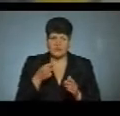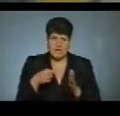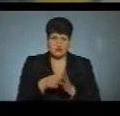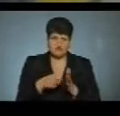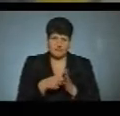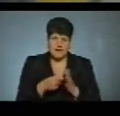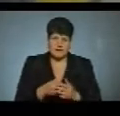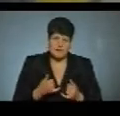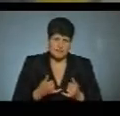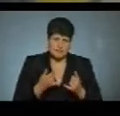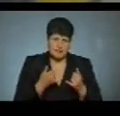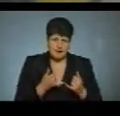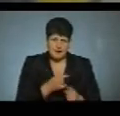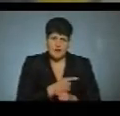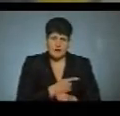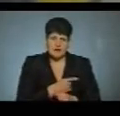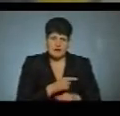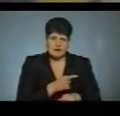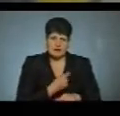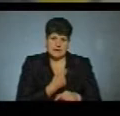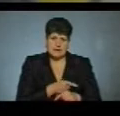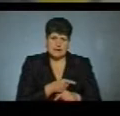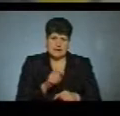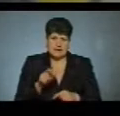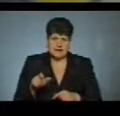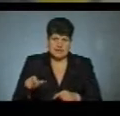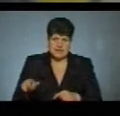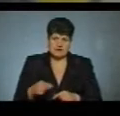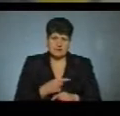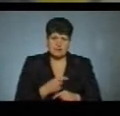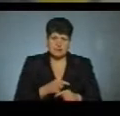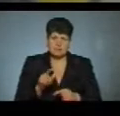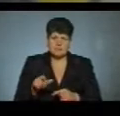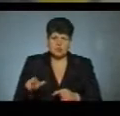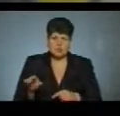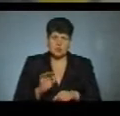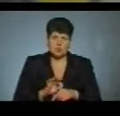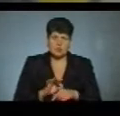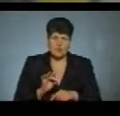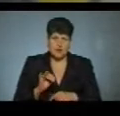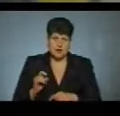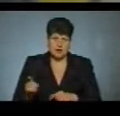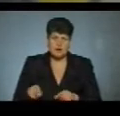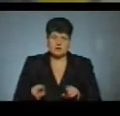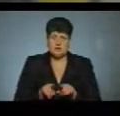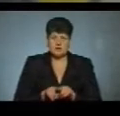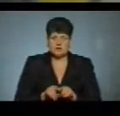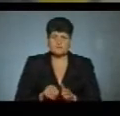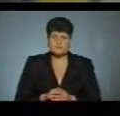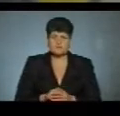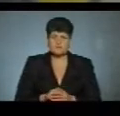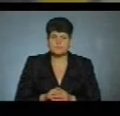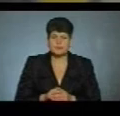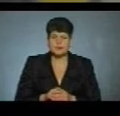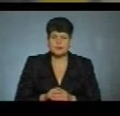для лікарів та для медперсоналу та хворих, а також